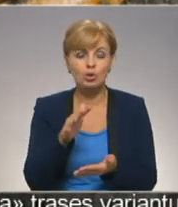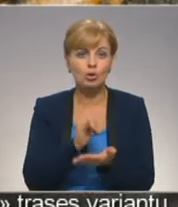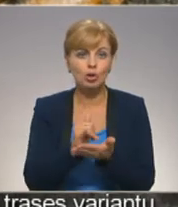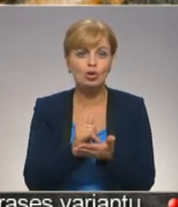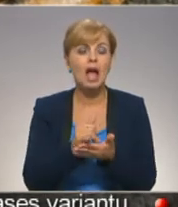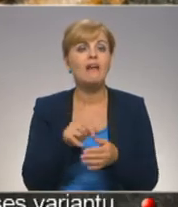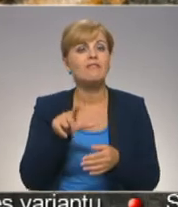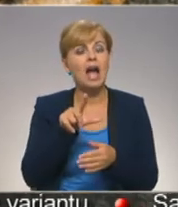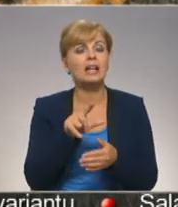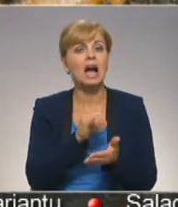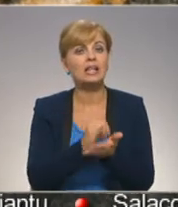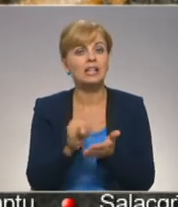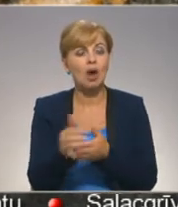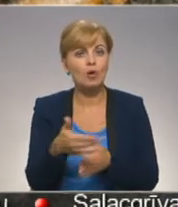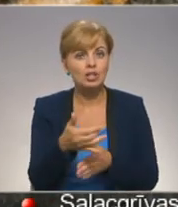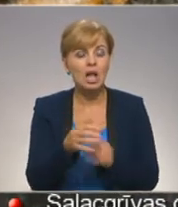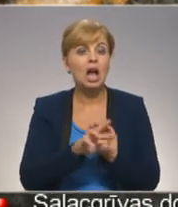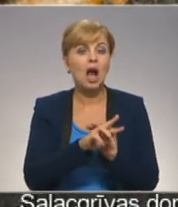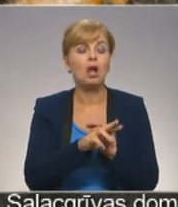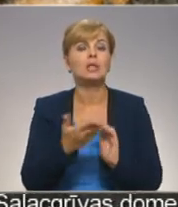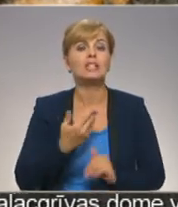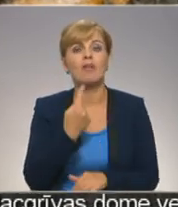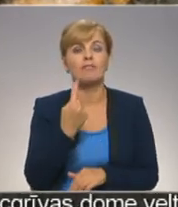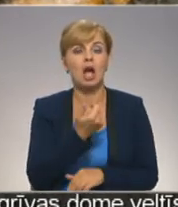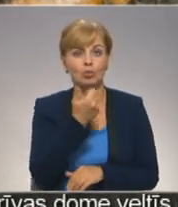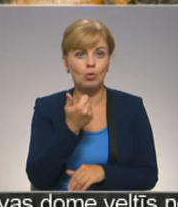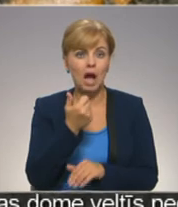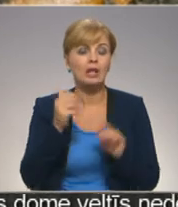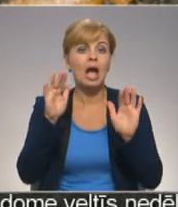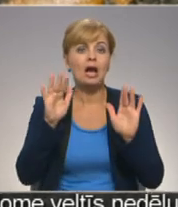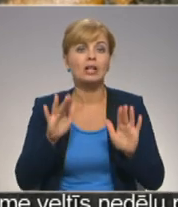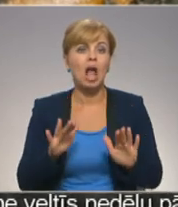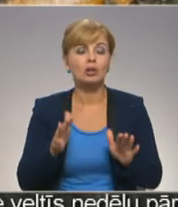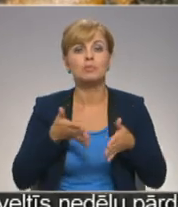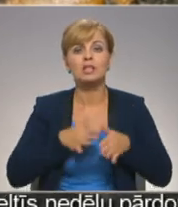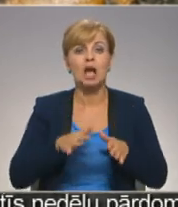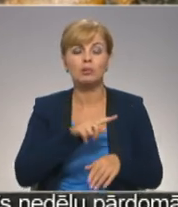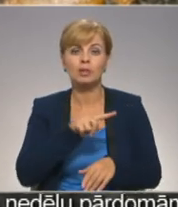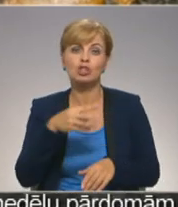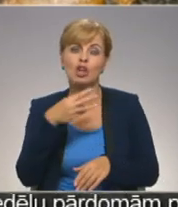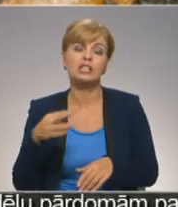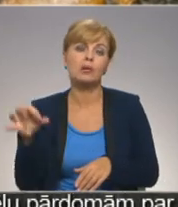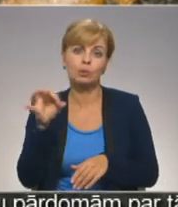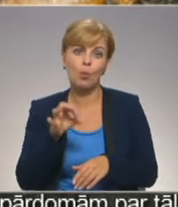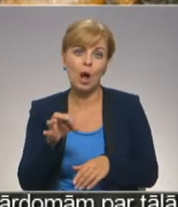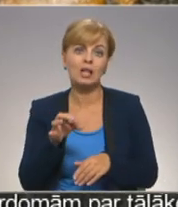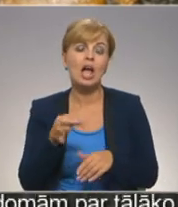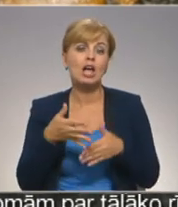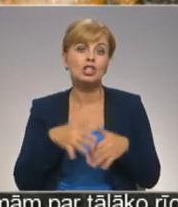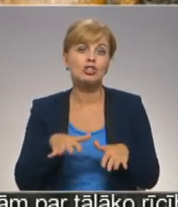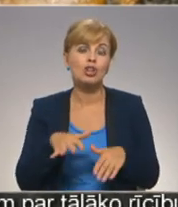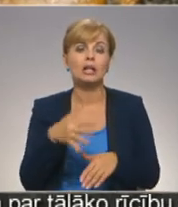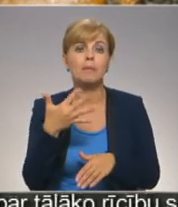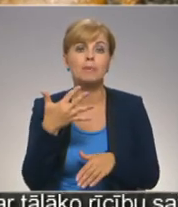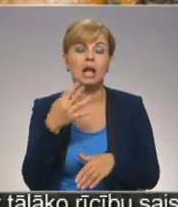jārušina. Spānijas kailgliemeži dzīvo vienu gadu un rudenī vienā dejumā sadēja līdz 400 olām, kas izšķiļas apmēram